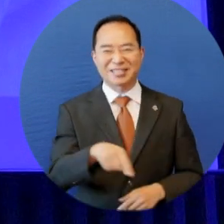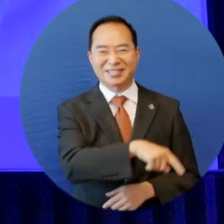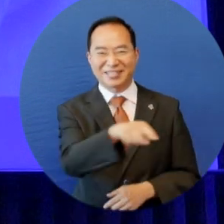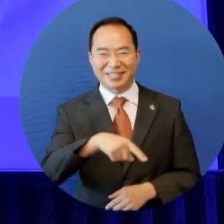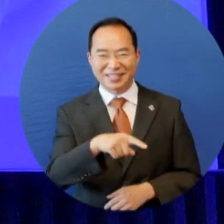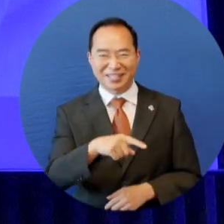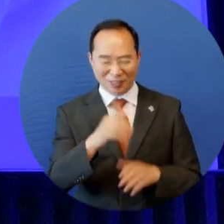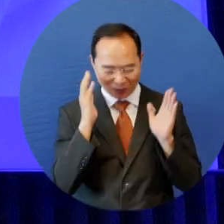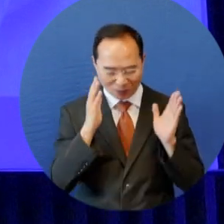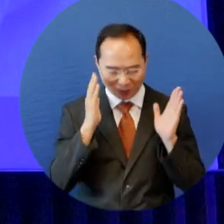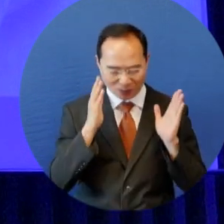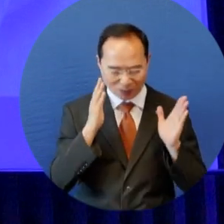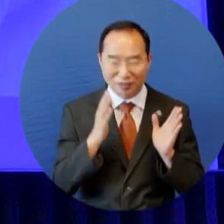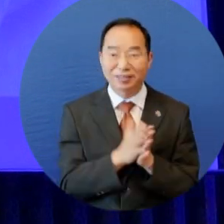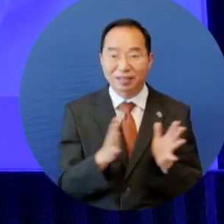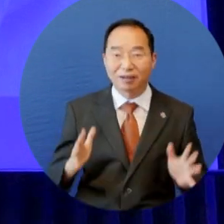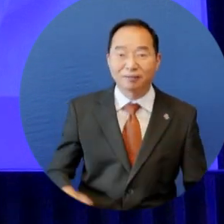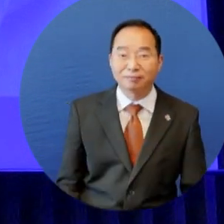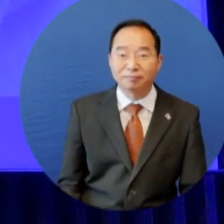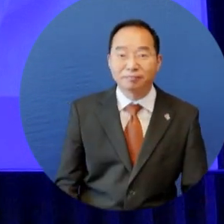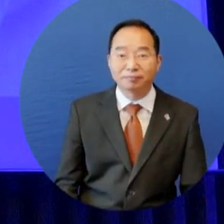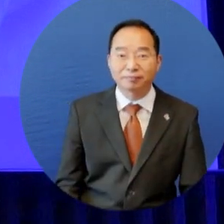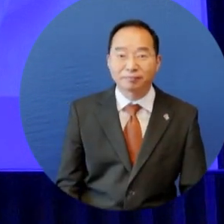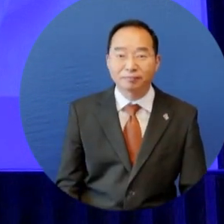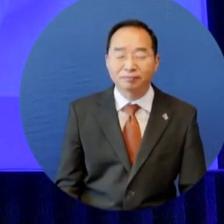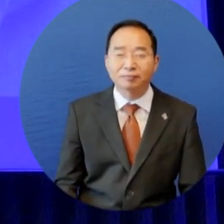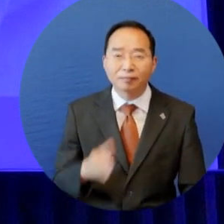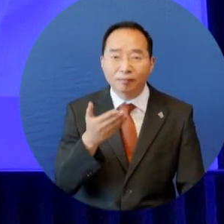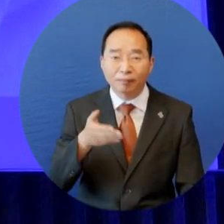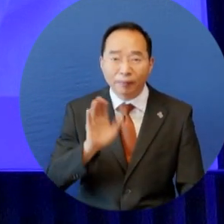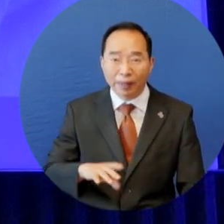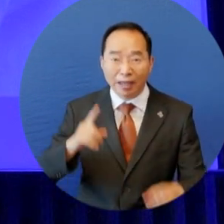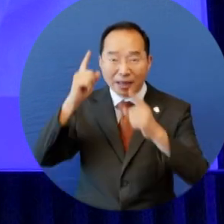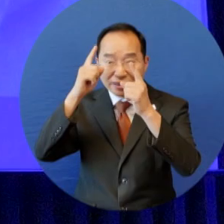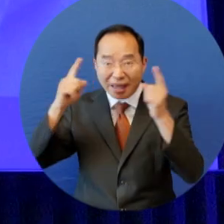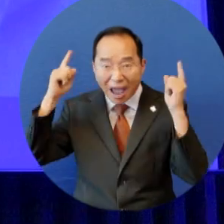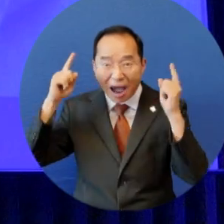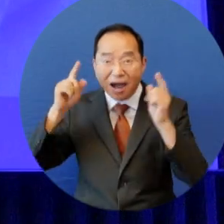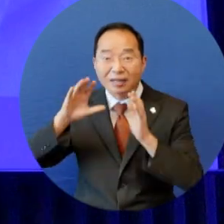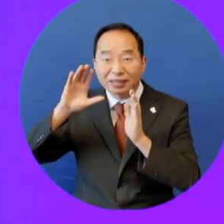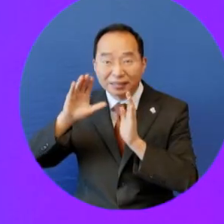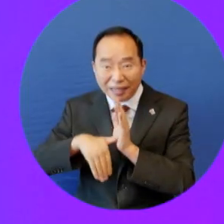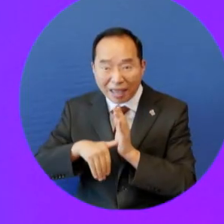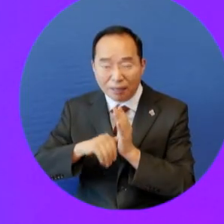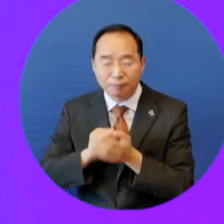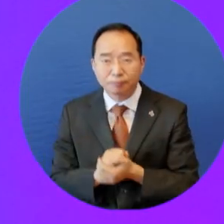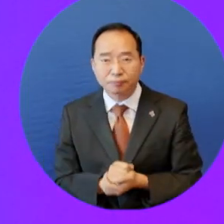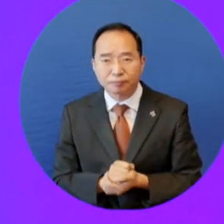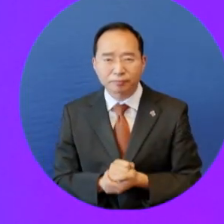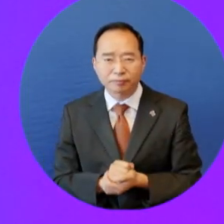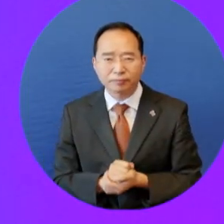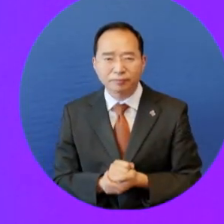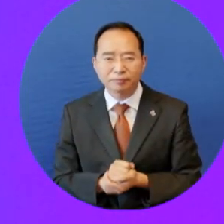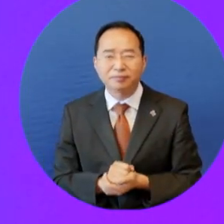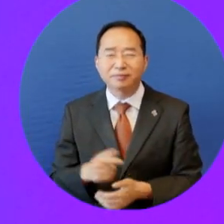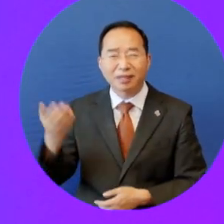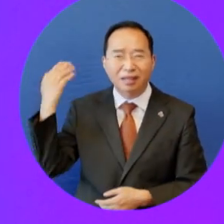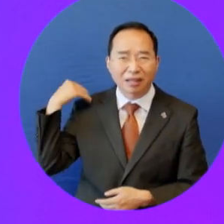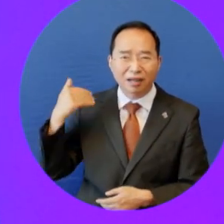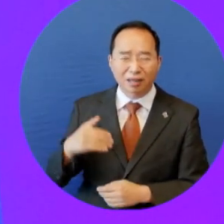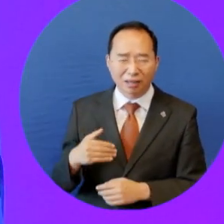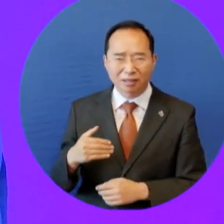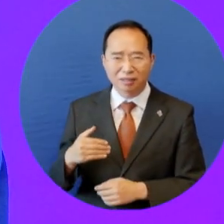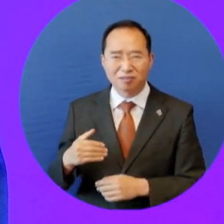대해서 본격적으로 공부를 하기 시작했습니다. 그런데 제가 대학을 다닐 때는요, 독재 치하에서 많은